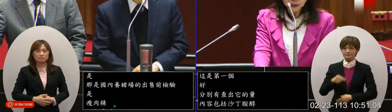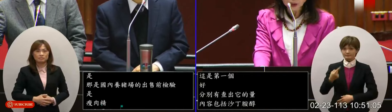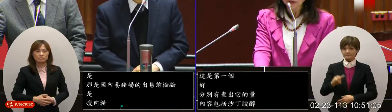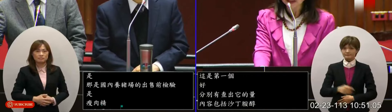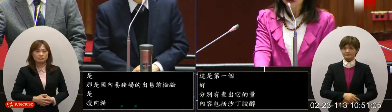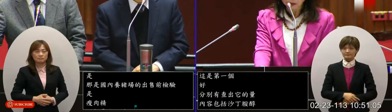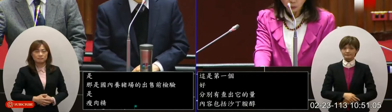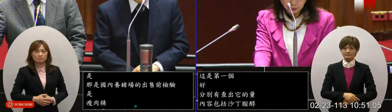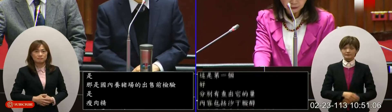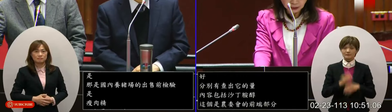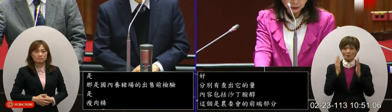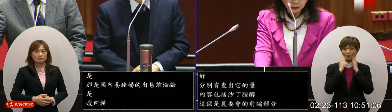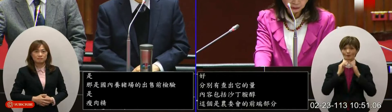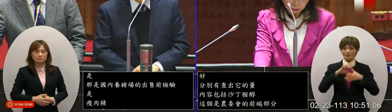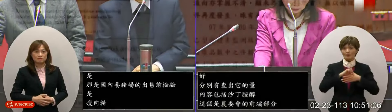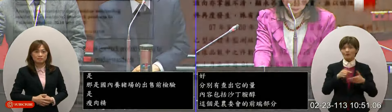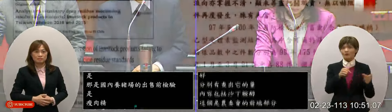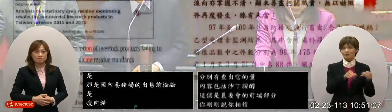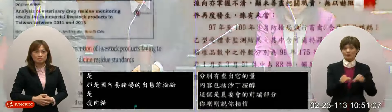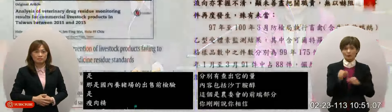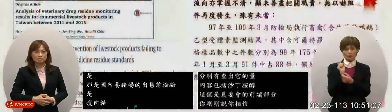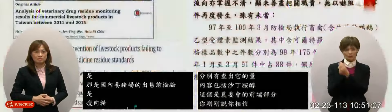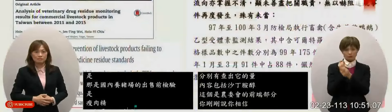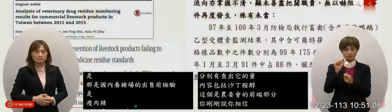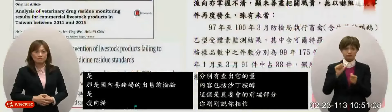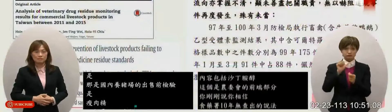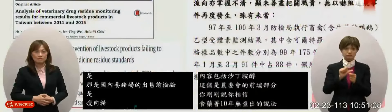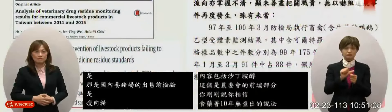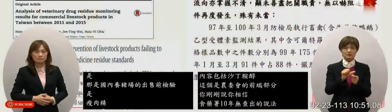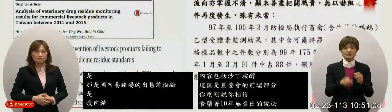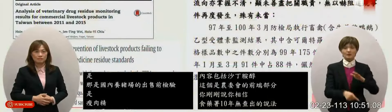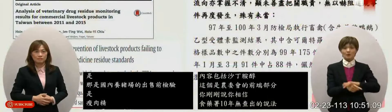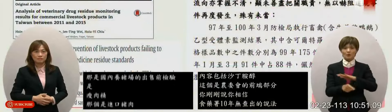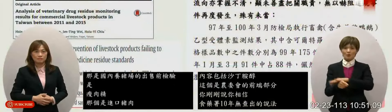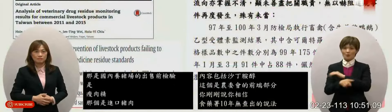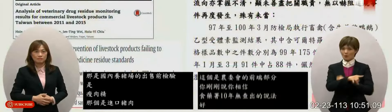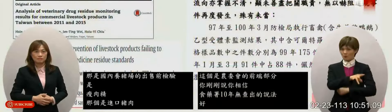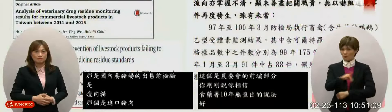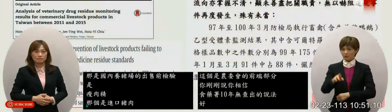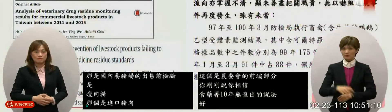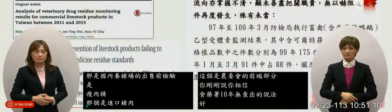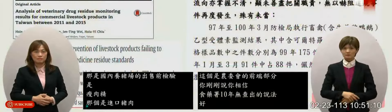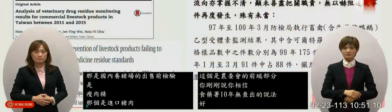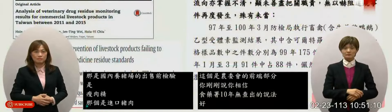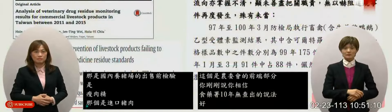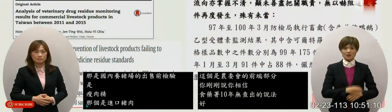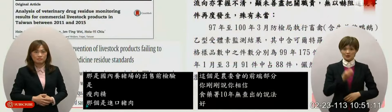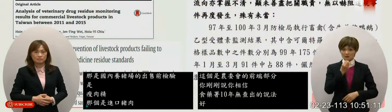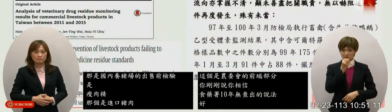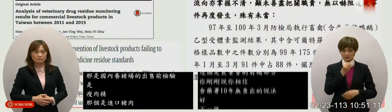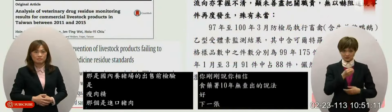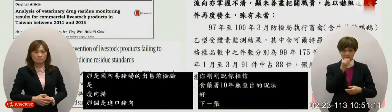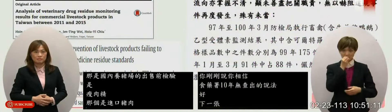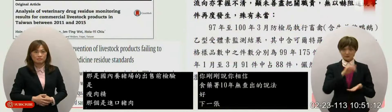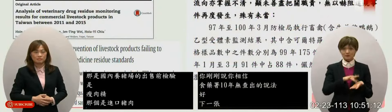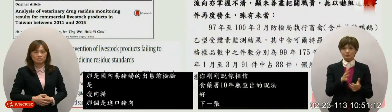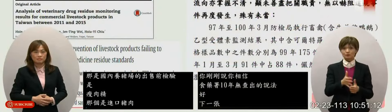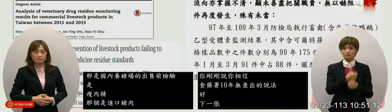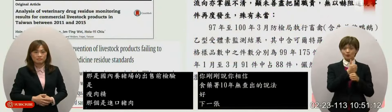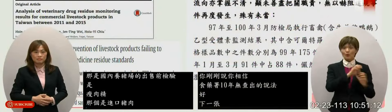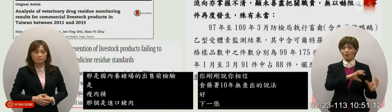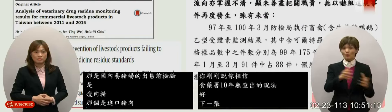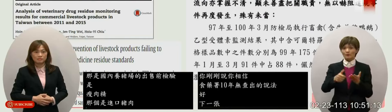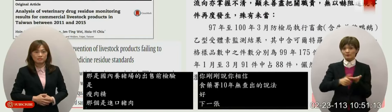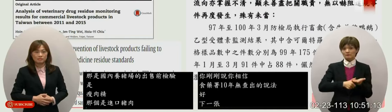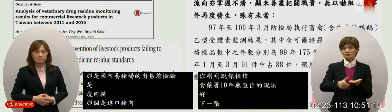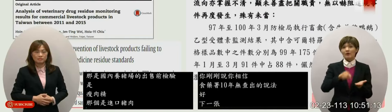上瘦肉精近5年都有违法使用，院长。根据食药署自己的国际期刊《Journal of FDA》，